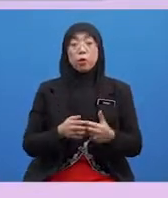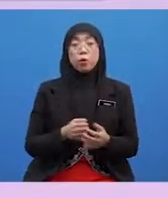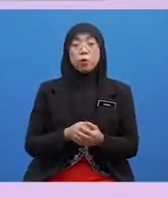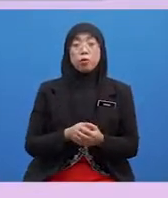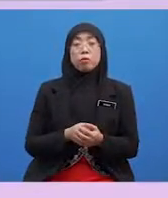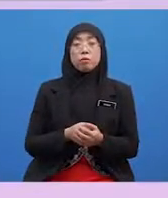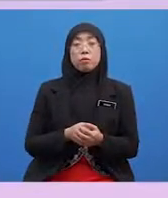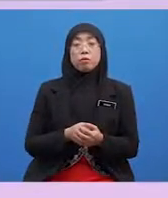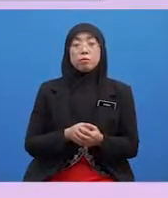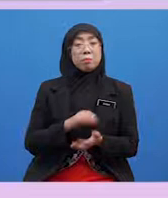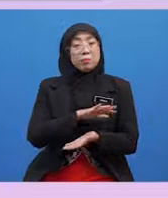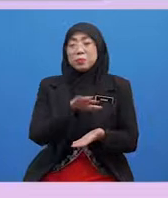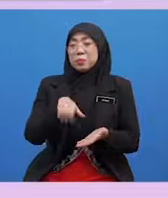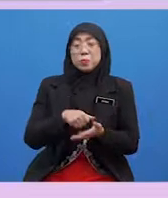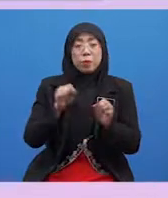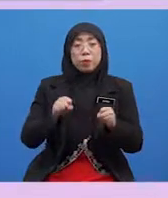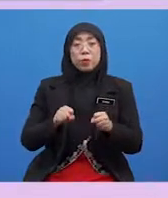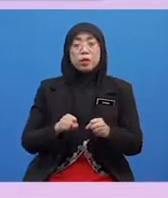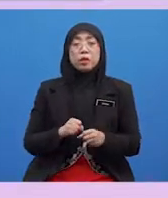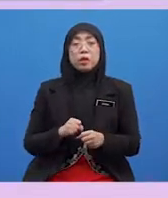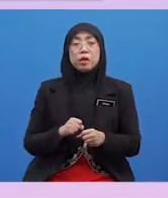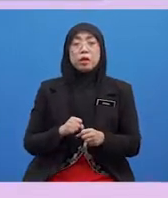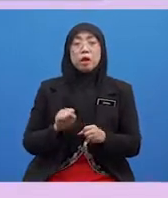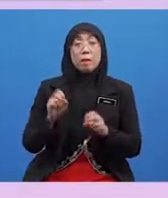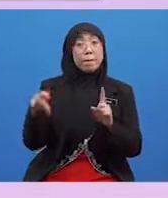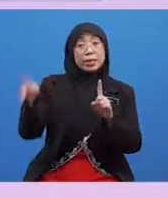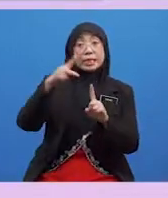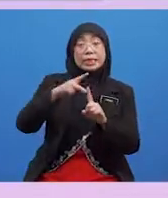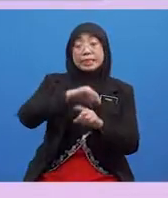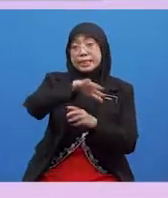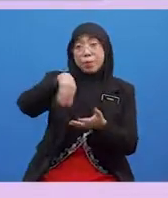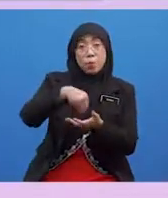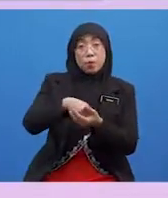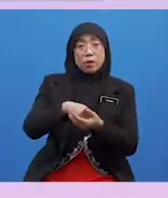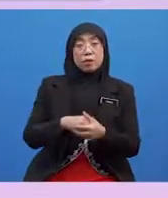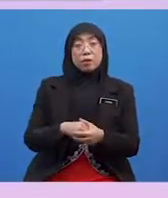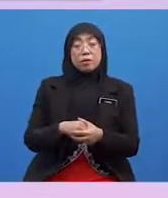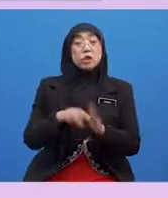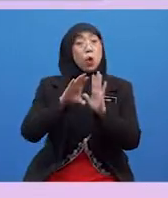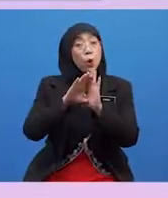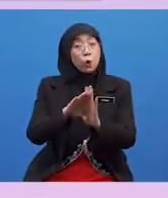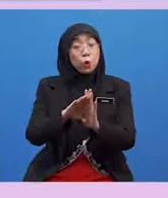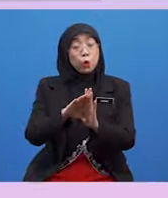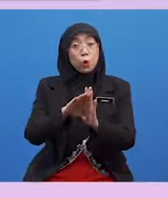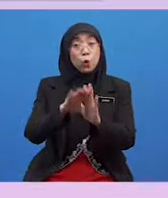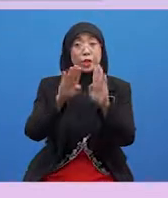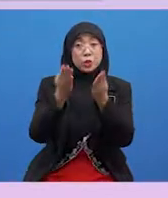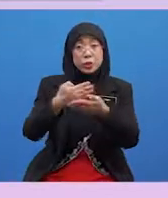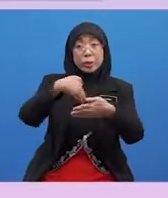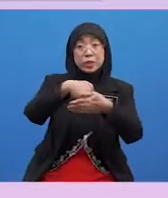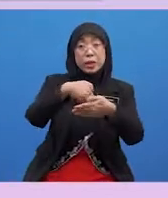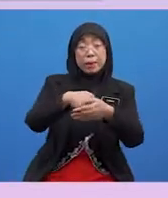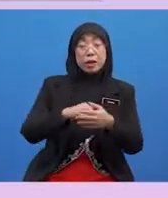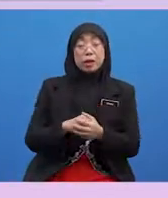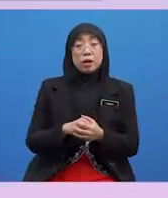Contoh, kawalan motor ialah pergerakan menggelecek dalam sukan bola sepak atau pergerakan melantun